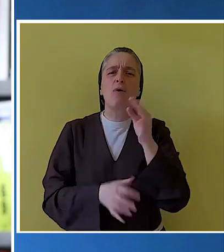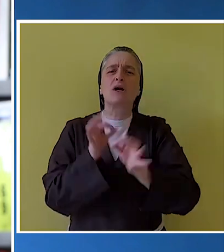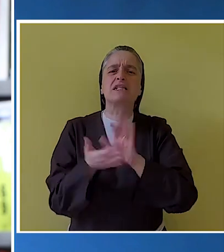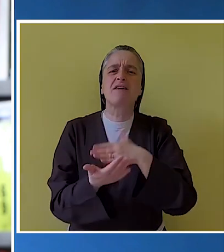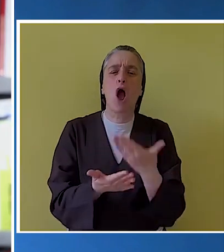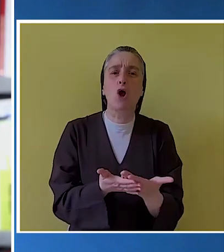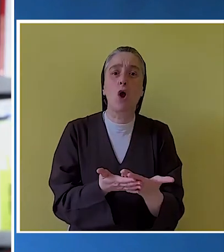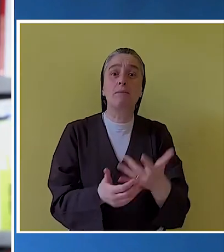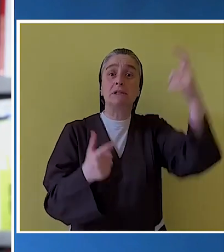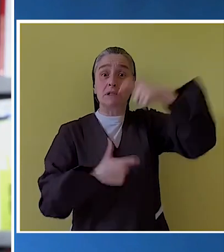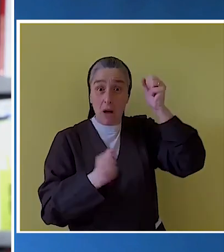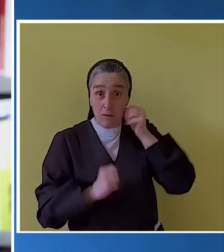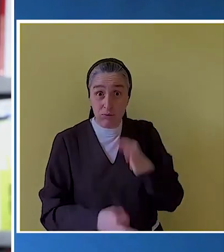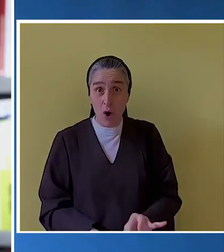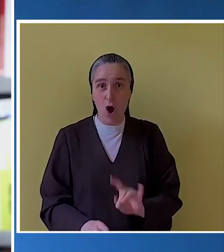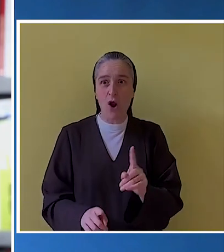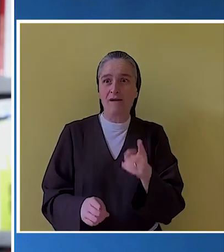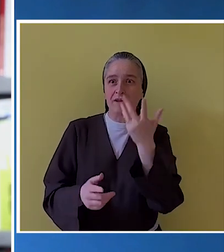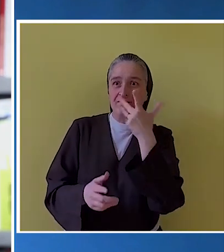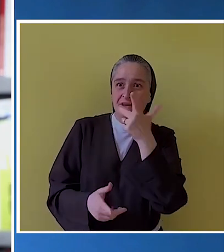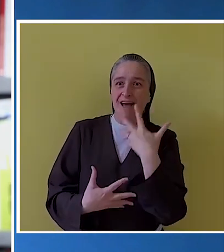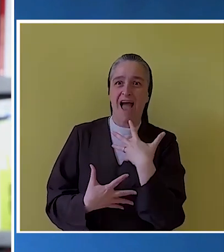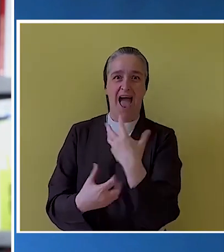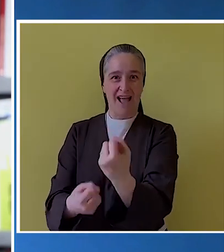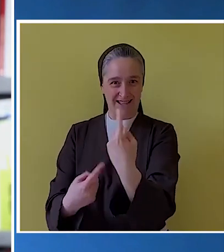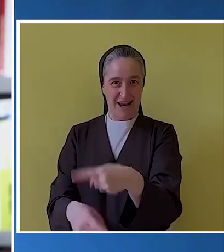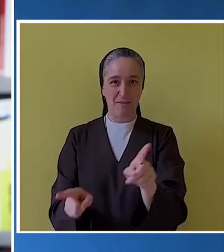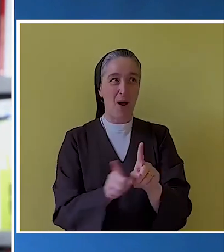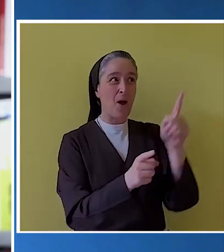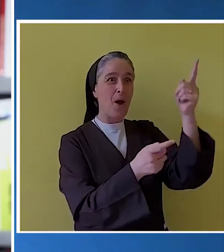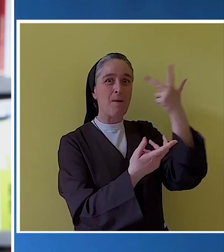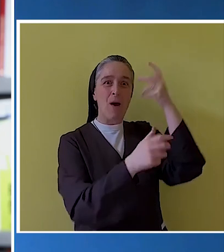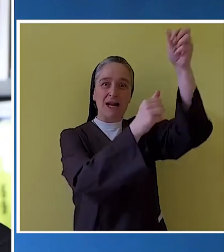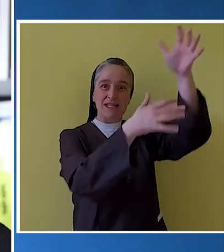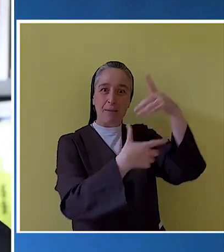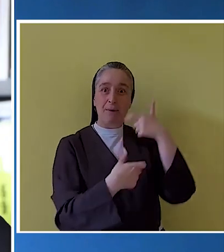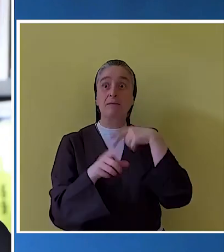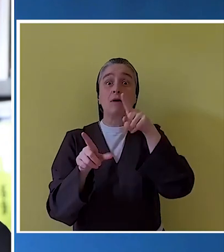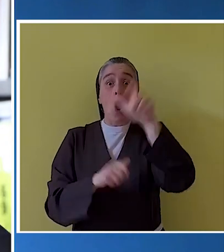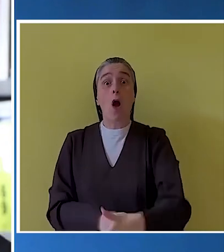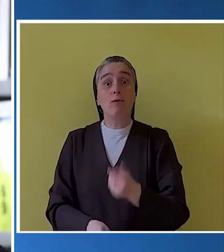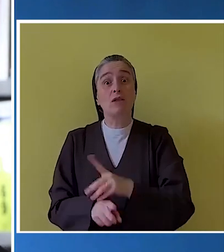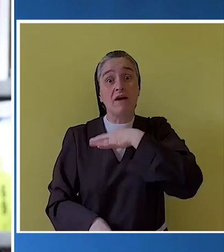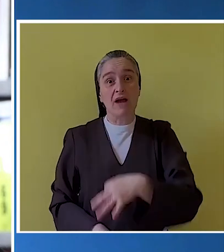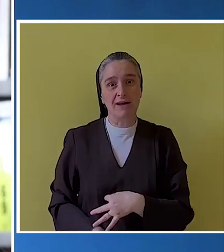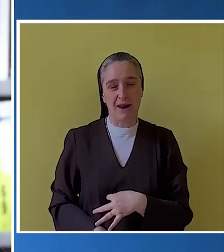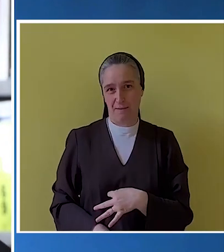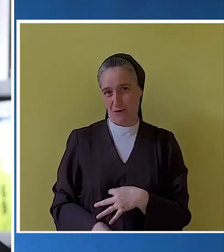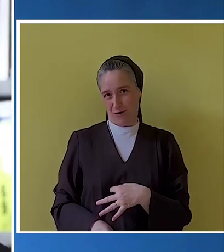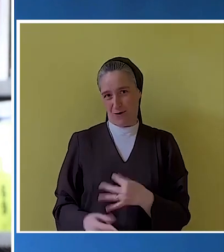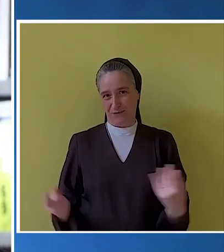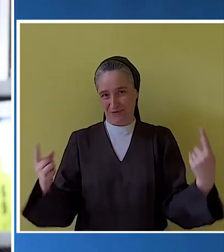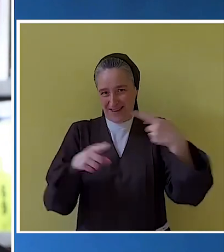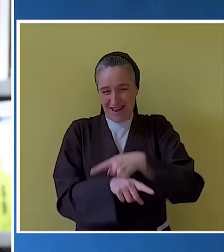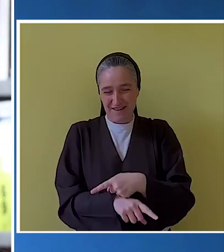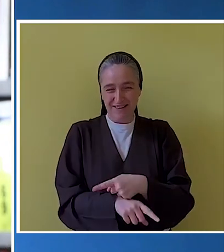per imposizione. Ti innamori perché sei attratto dall'altro e nessuno può costringerti ad innamorarti. In genere è un particolare ad attrarci di più, non so,